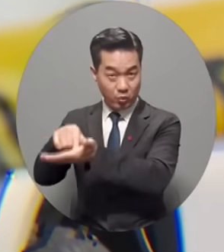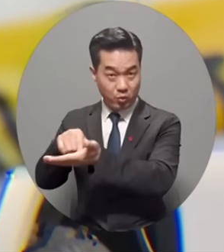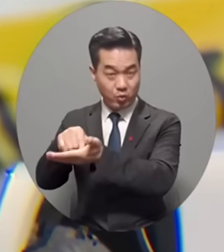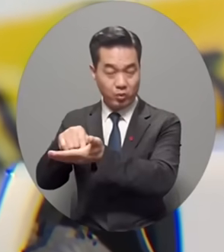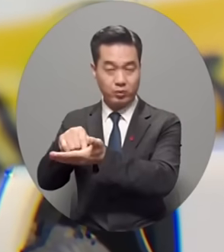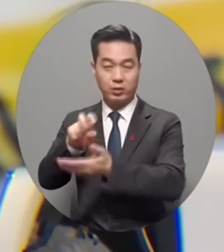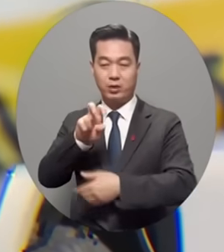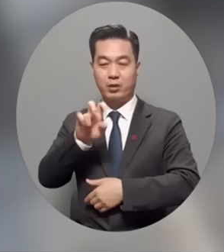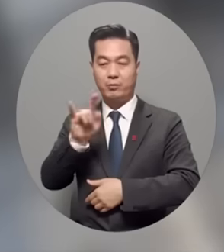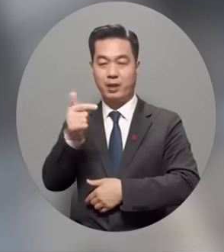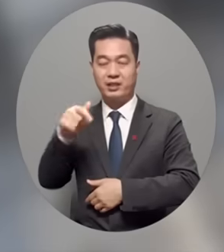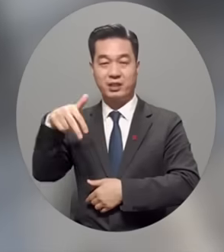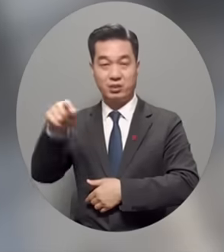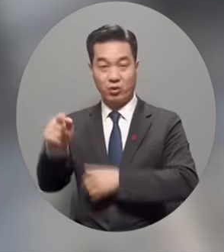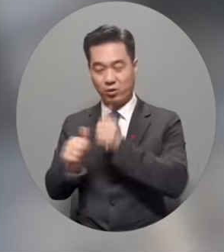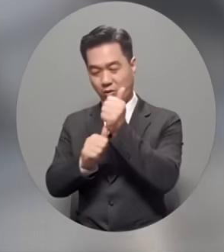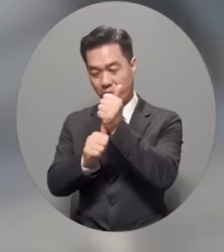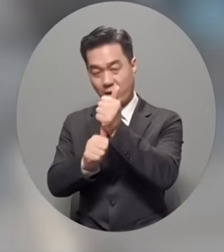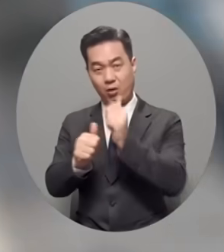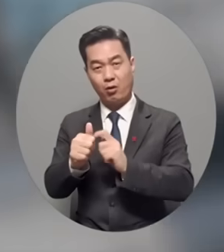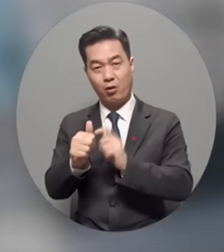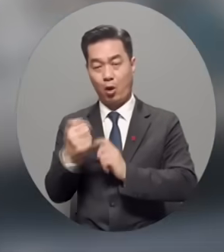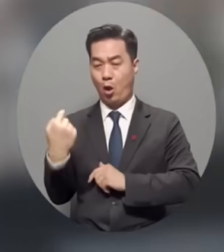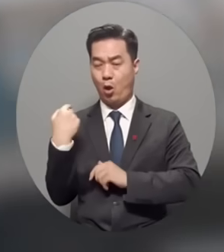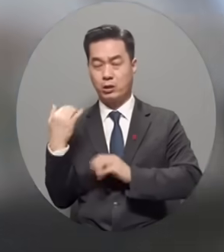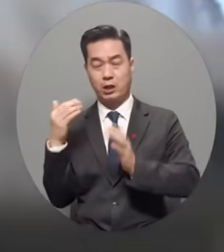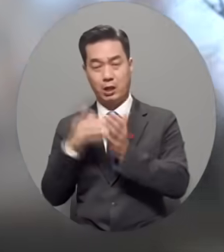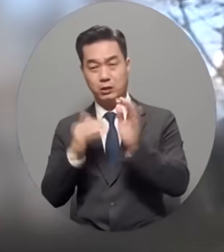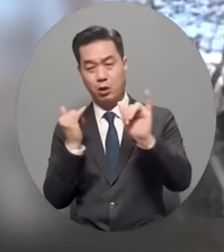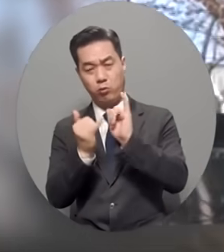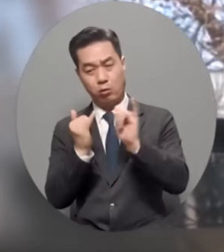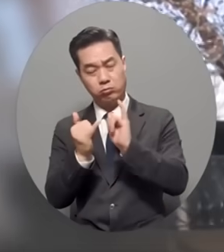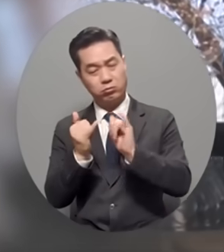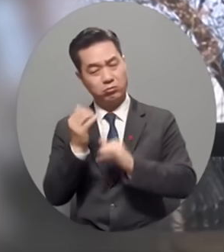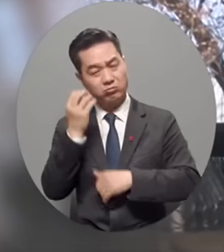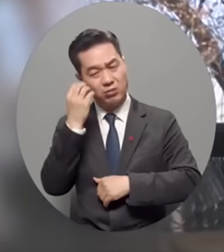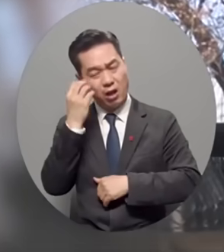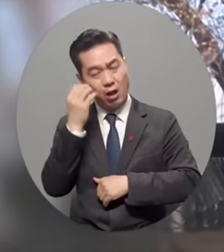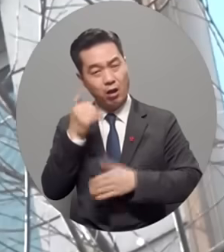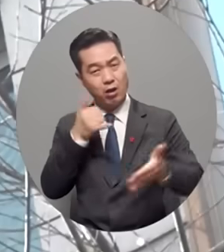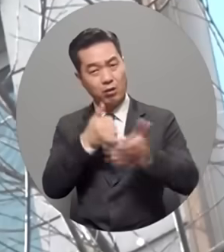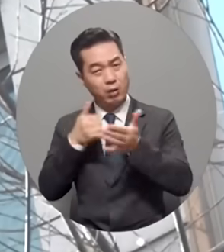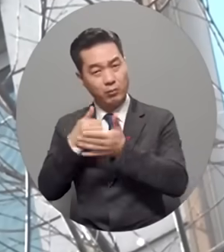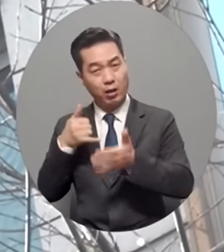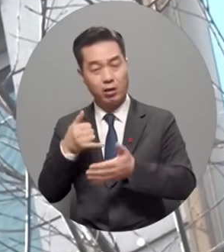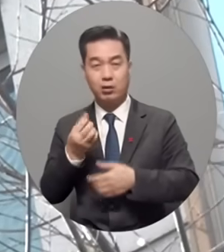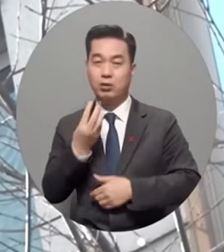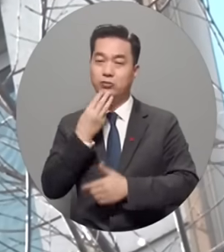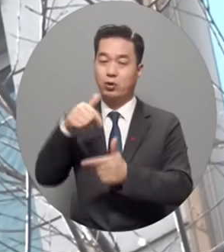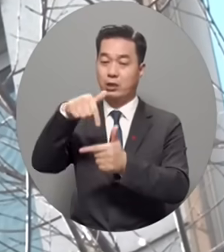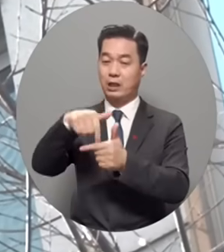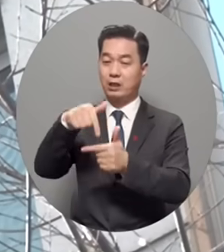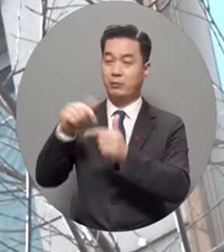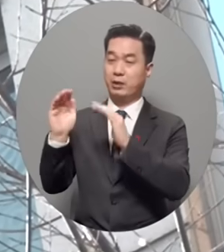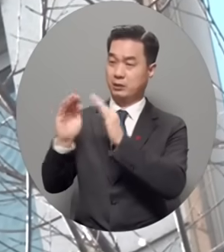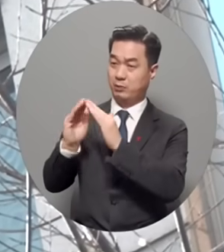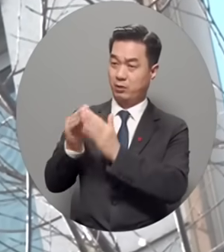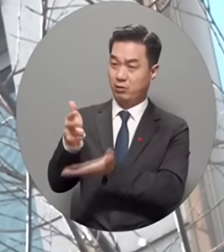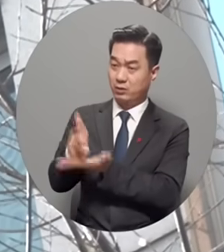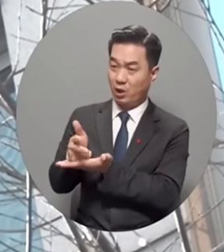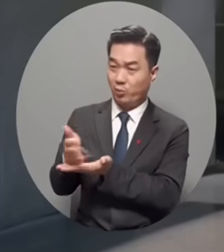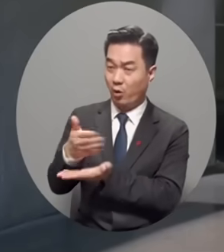매니저였습니다. 어제까지 연락을 주고받던 이 씨와 연락이 닿지 않는다. 서울 강남의 이 씨의 자택에서 차량도 보이지